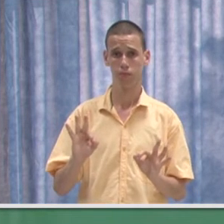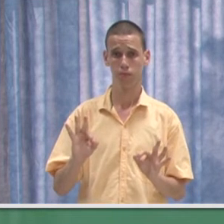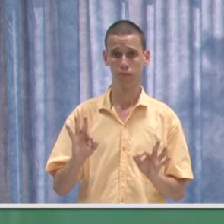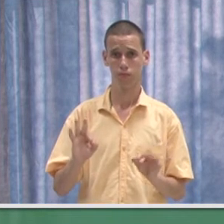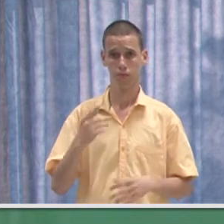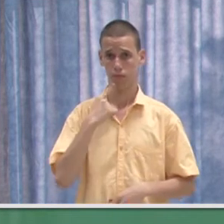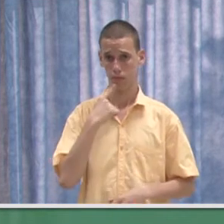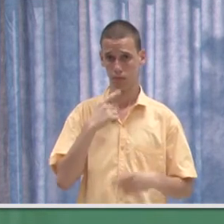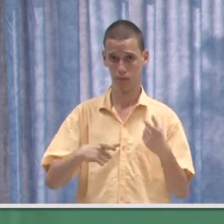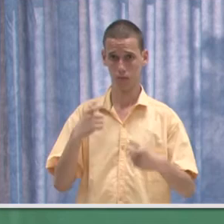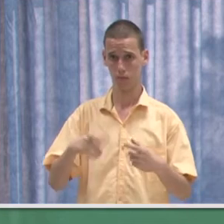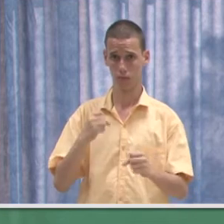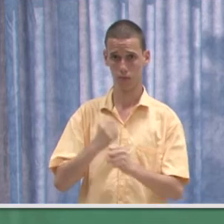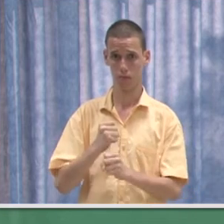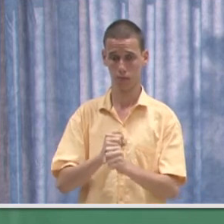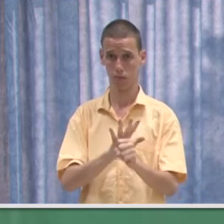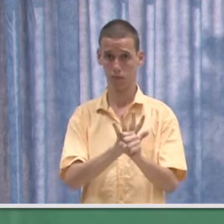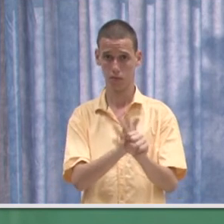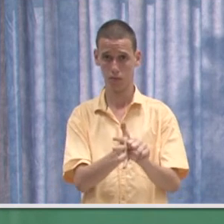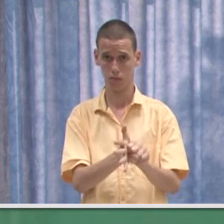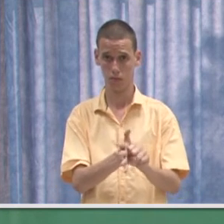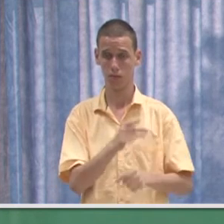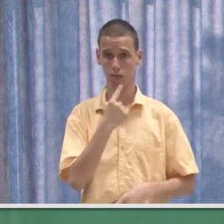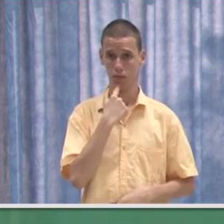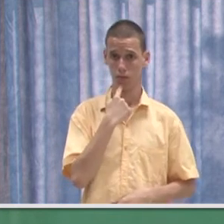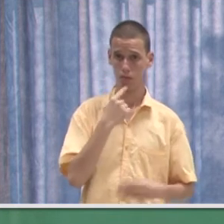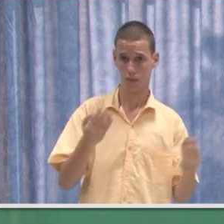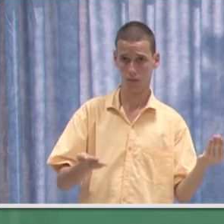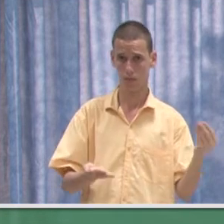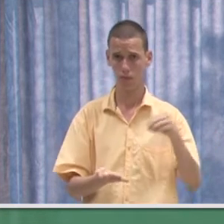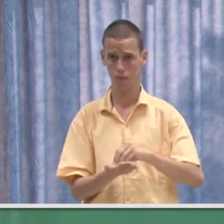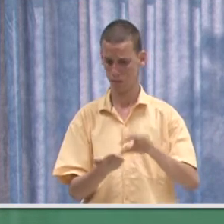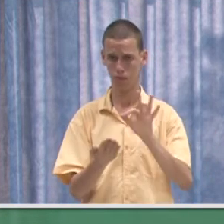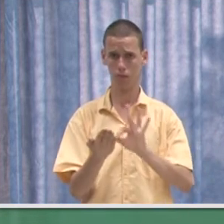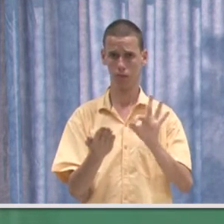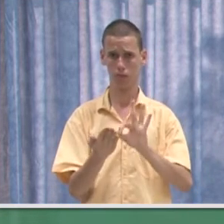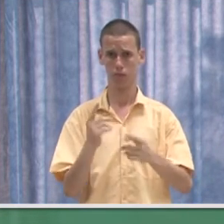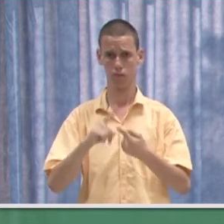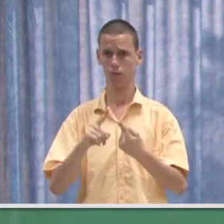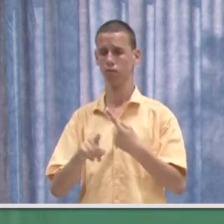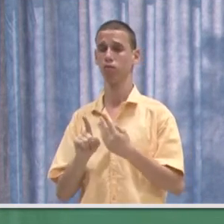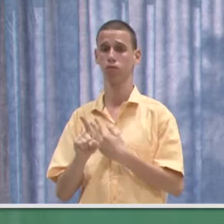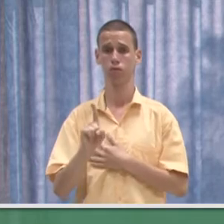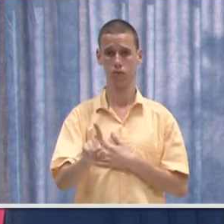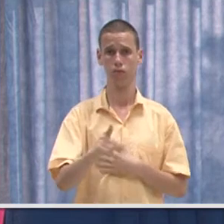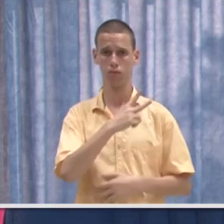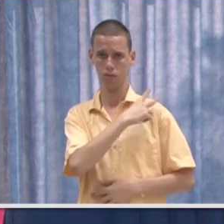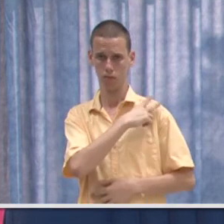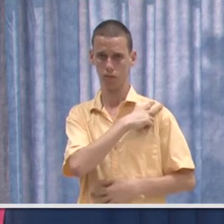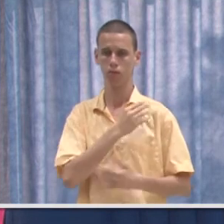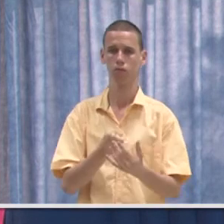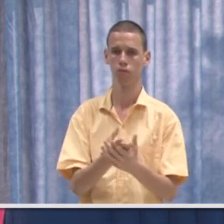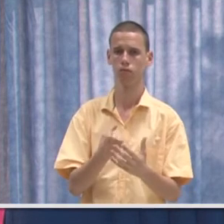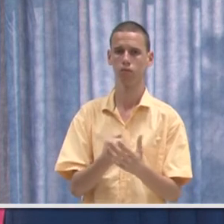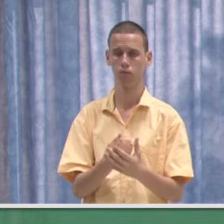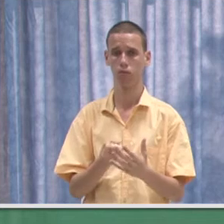croit qu'il devrait gagner, pas gagner, avoir son HR. Kevin devant avoir son HR et il va mettre